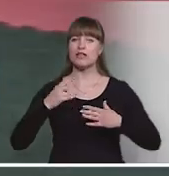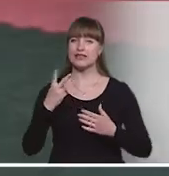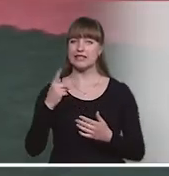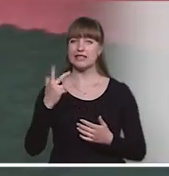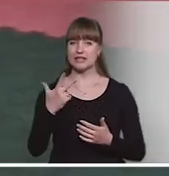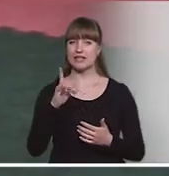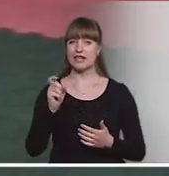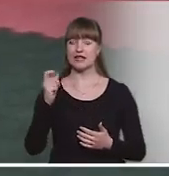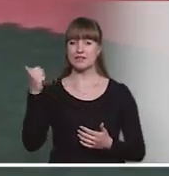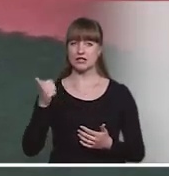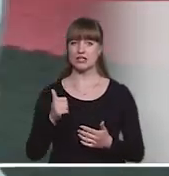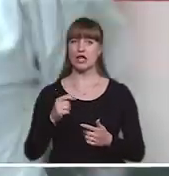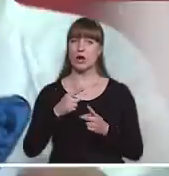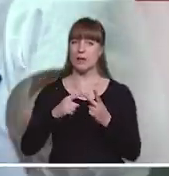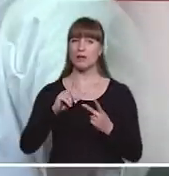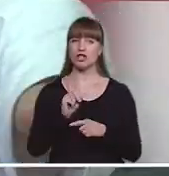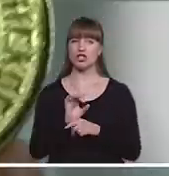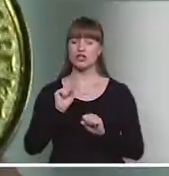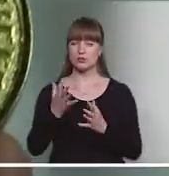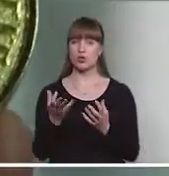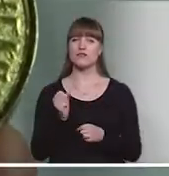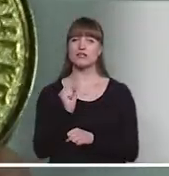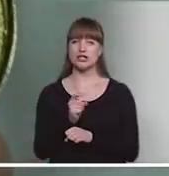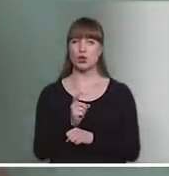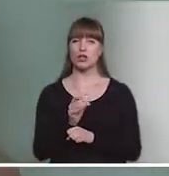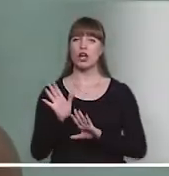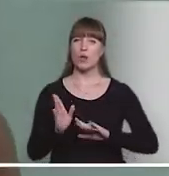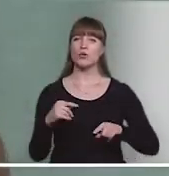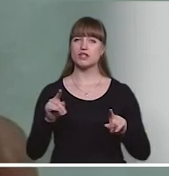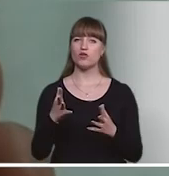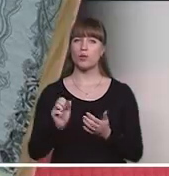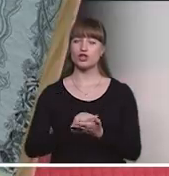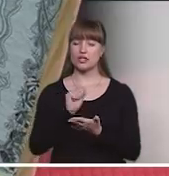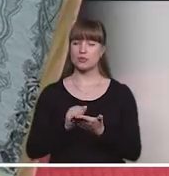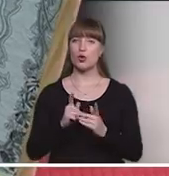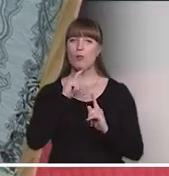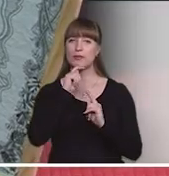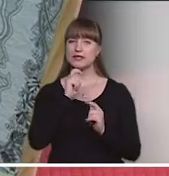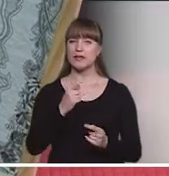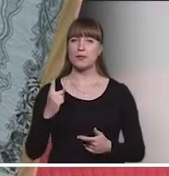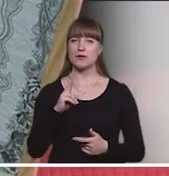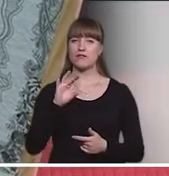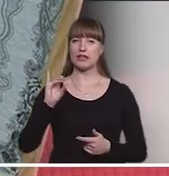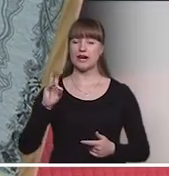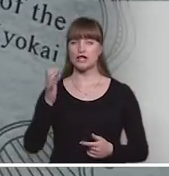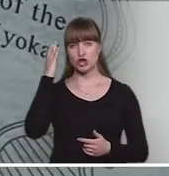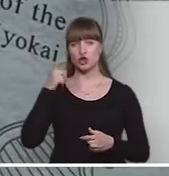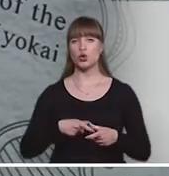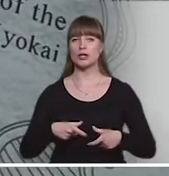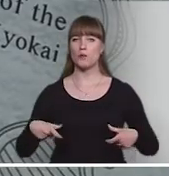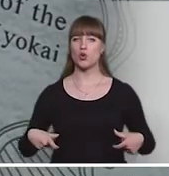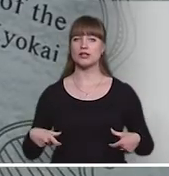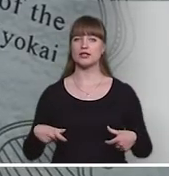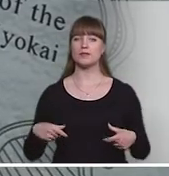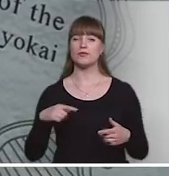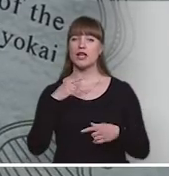тренировал 3 раза в неделю по 1,5 часа и смог взять золото. После чего получил диплом о присвоении 1-го дана и черный